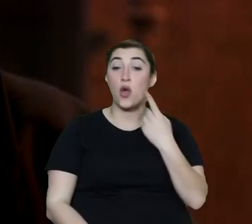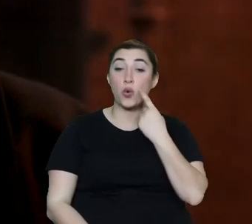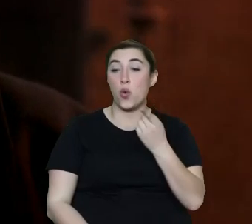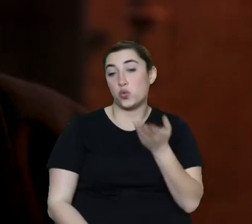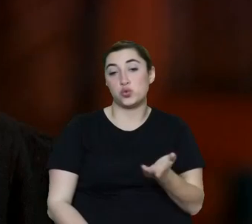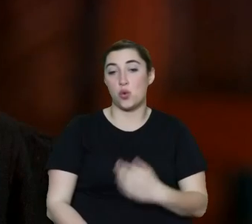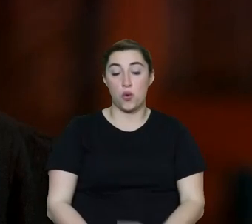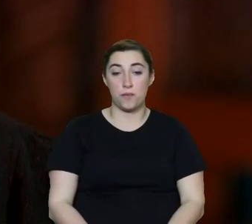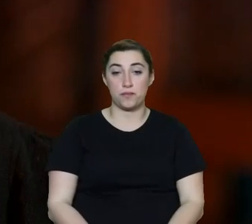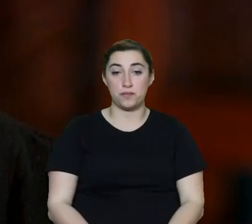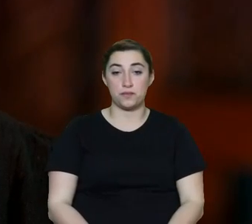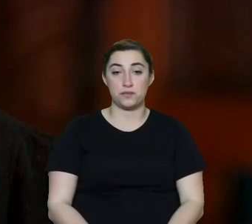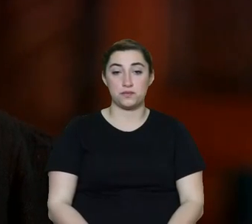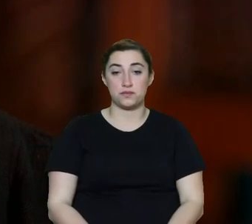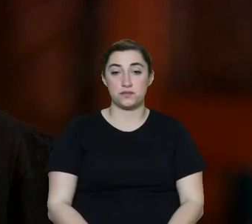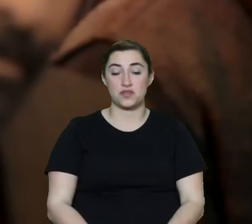gördülerse o.